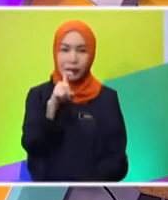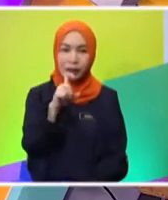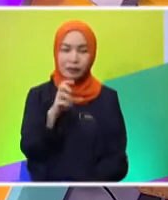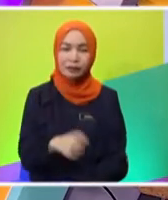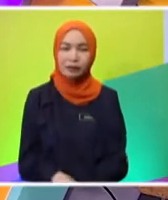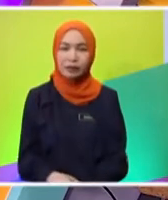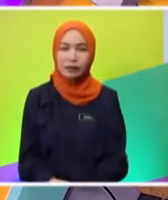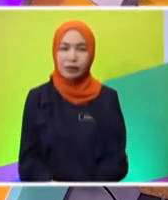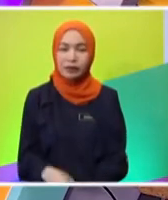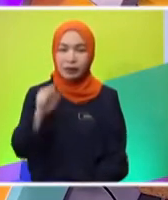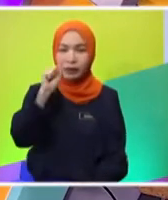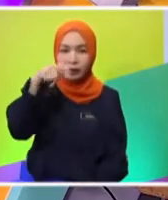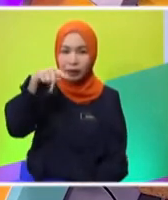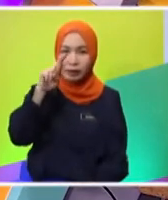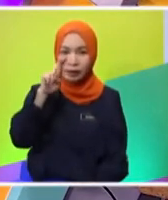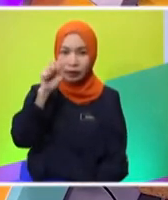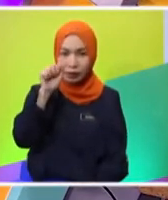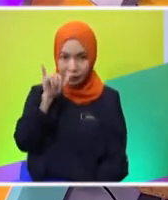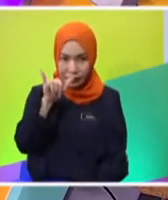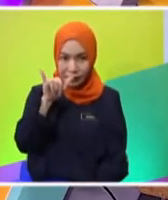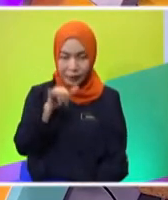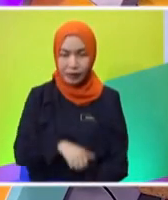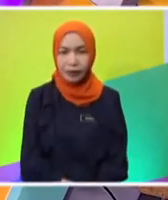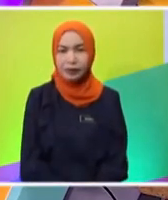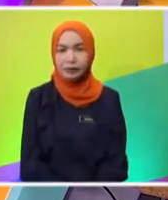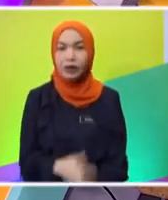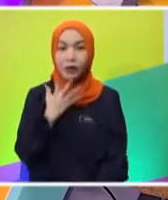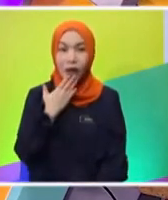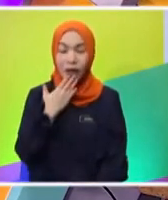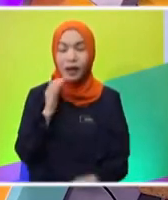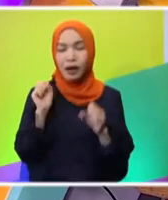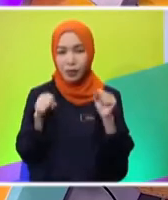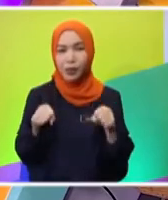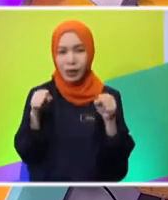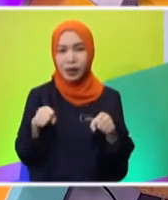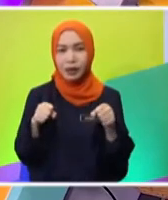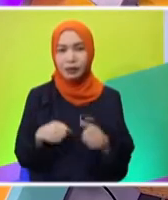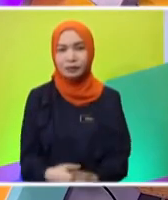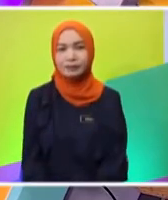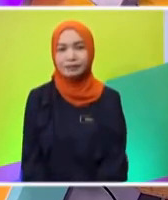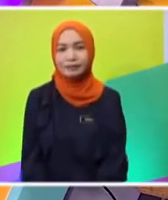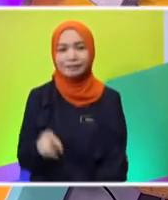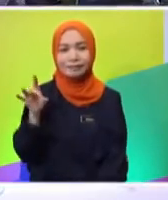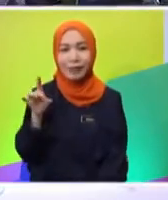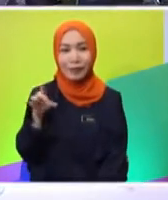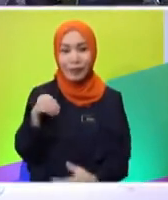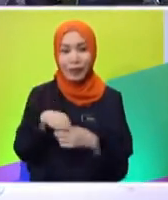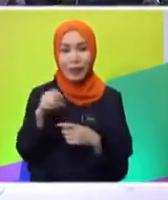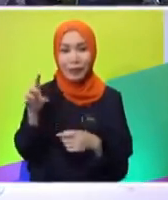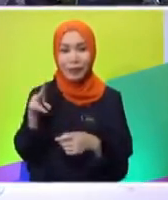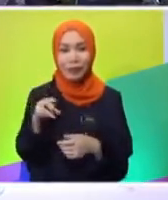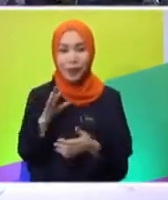ini proses yang kini proses yang terakhir sebenarnya mudah sengaja luka